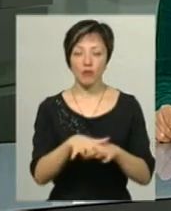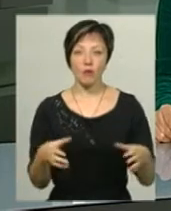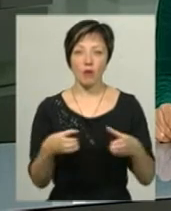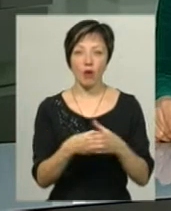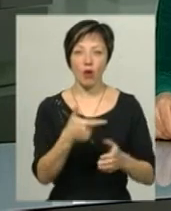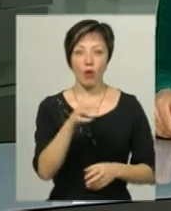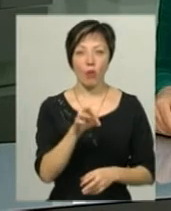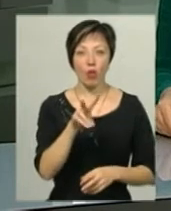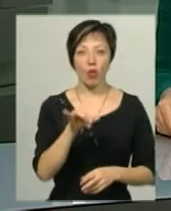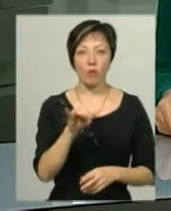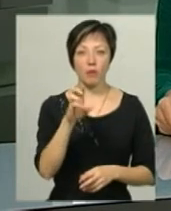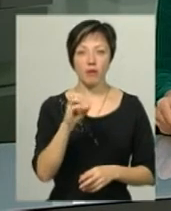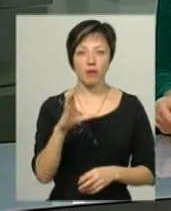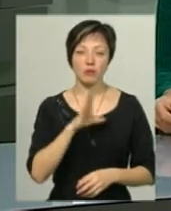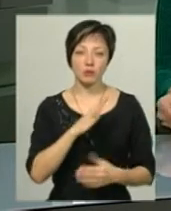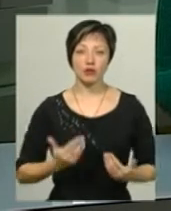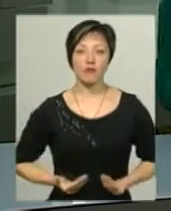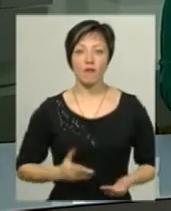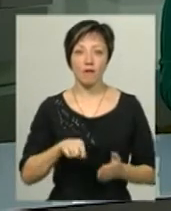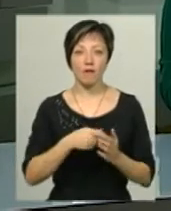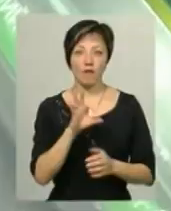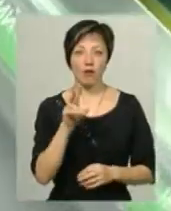Микола Голубєв. Хлопець проживав у Волочиську.